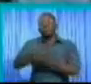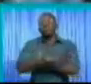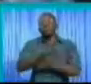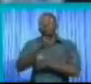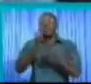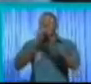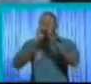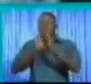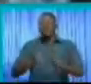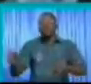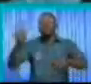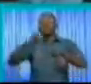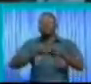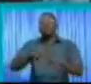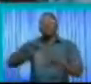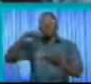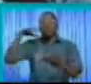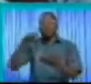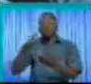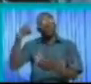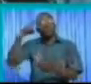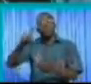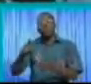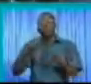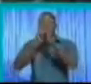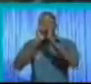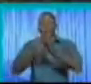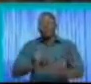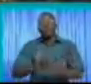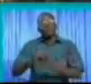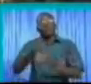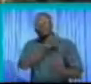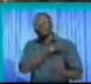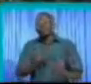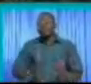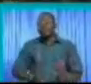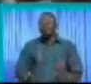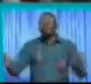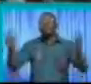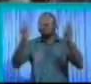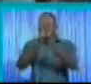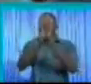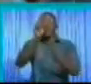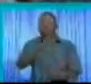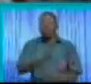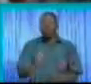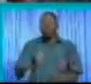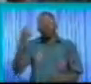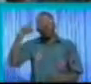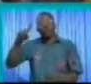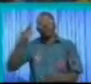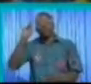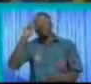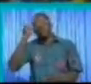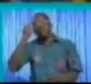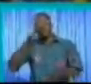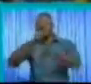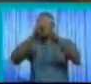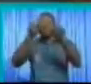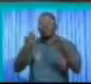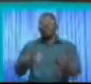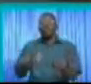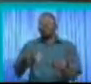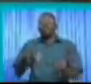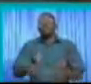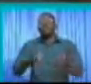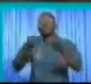placée sous le thème « Éducation pour la paix », les ambassadeurs pour la paix sont réunis à Ouagadougou. Ils vont se pencher sur la question et